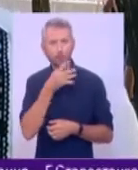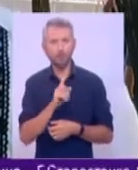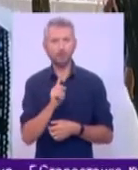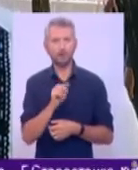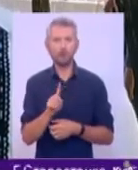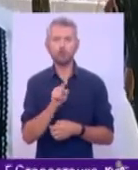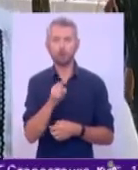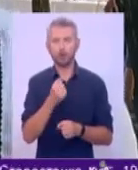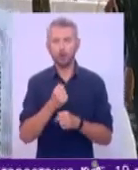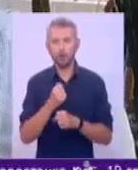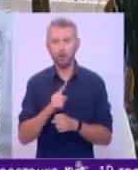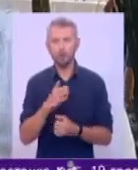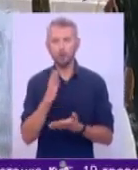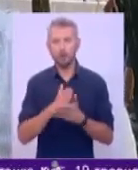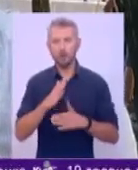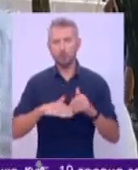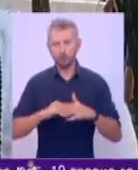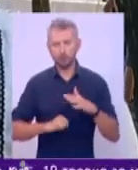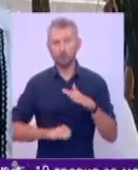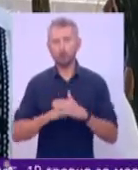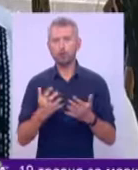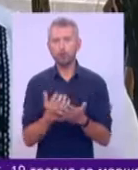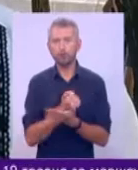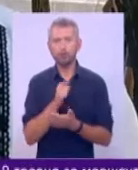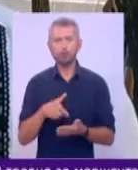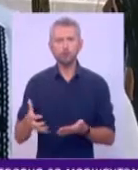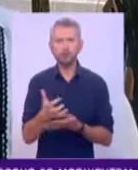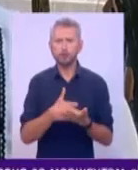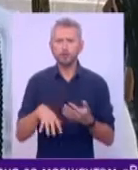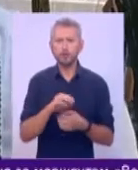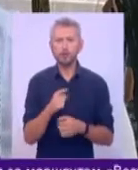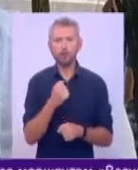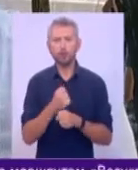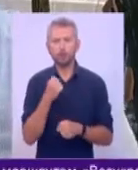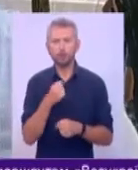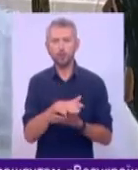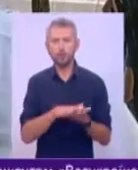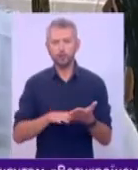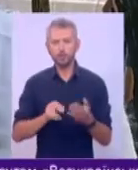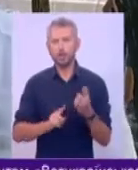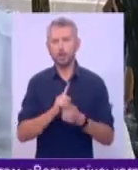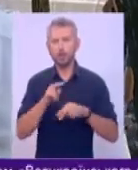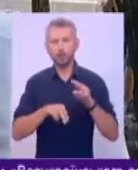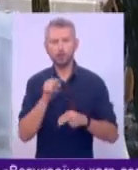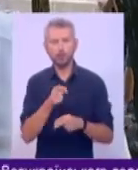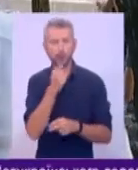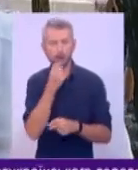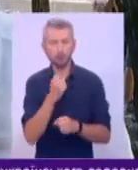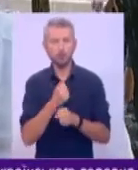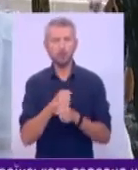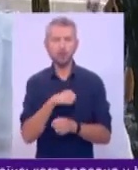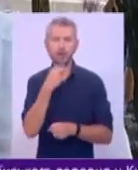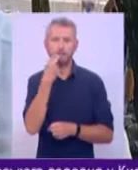вони роблять, що є практично запорукою успіху. Тут зібрані всі складові для того, щоб зробити, продовжити реконструкцію цього парку і зробити його одним з